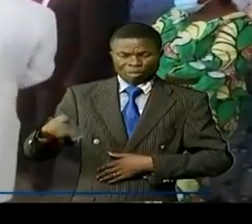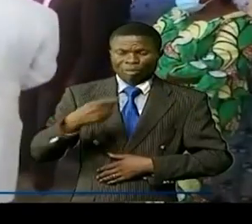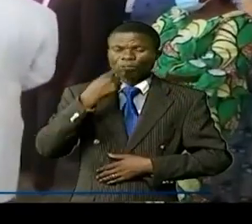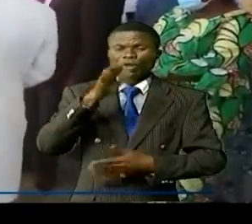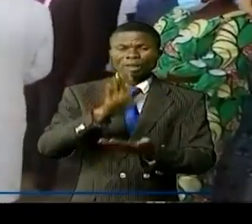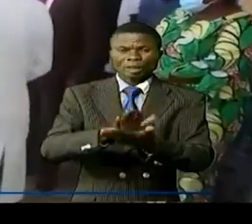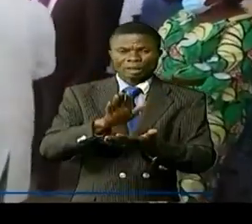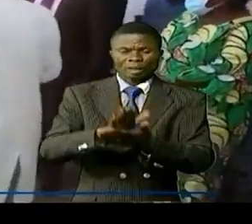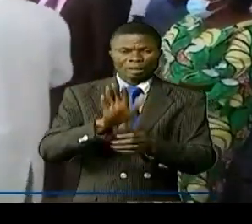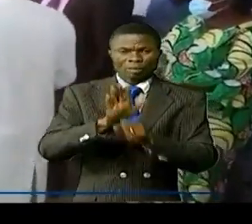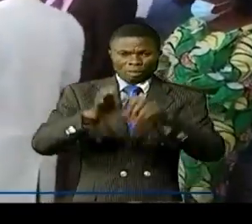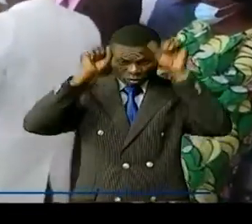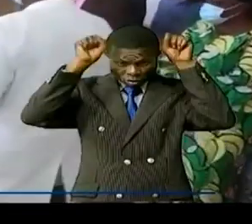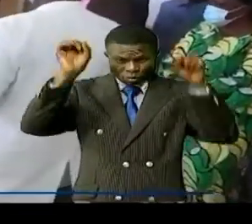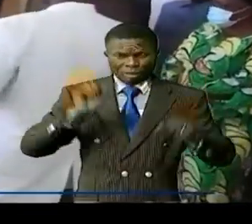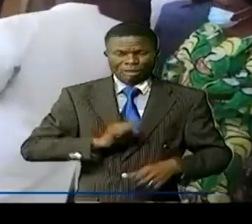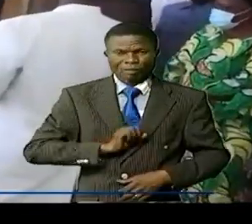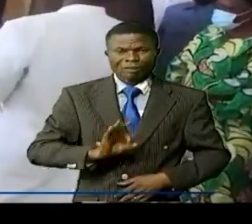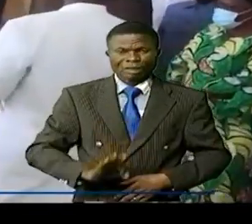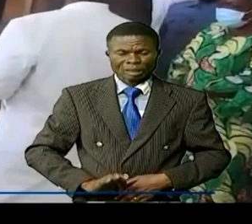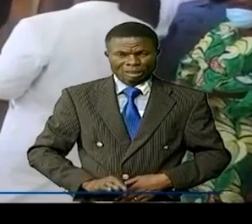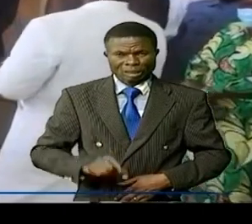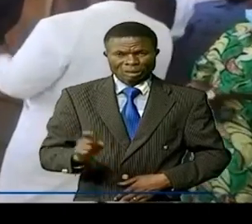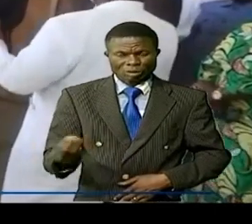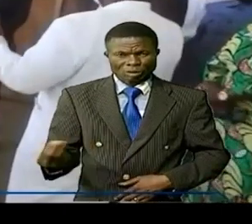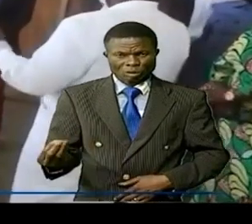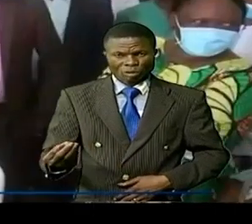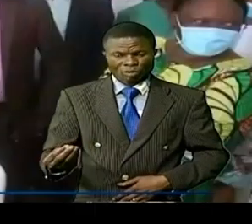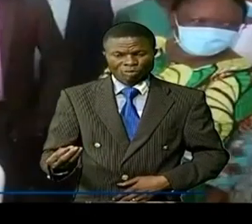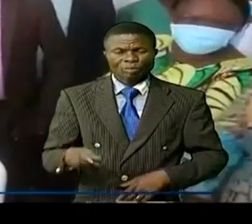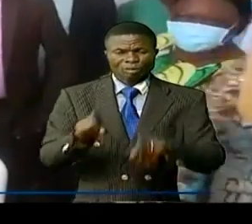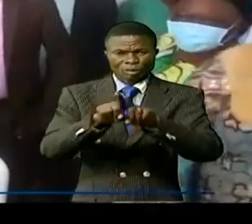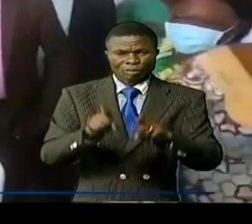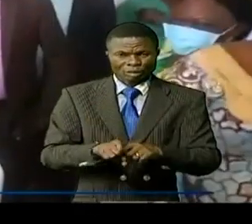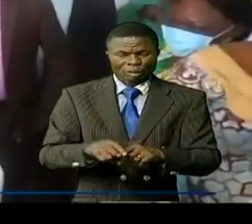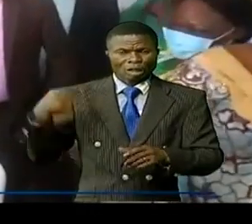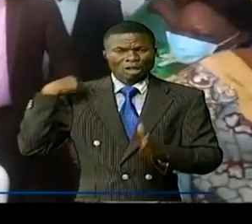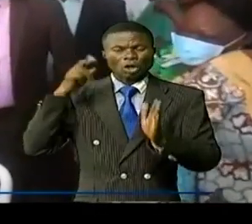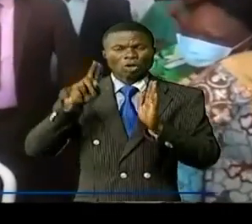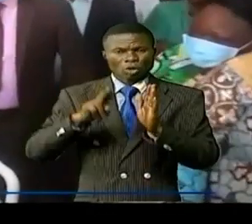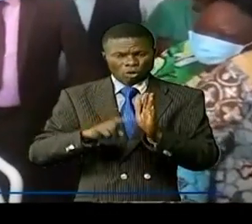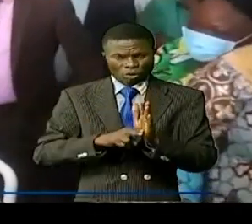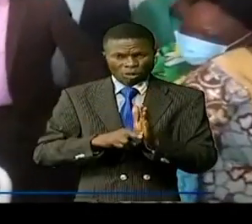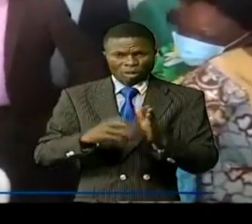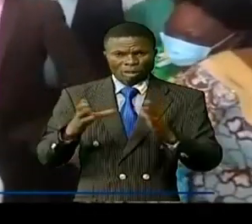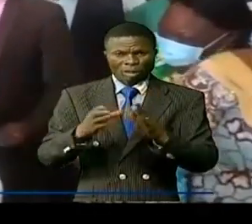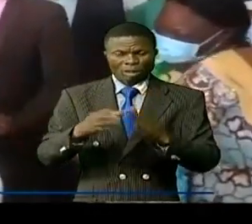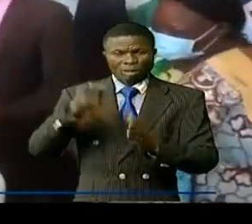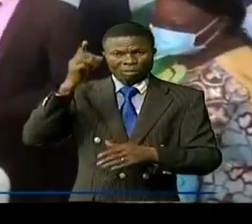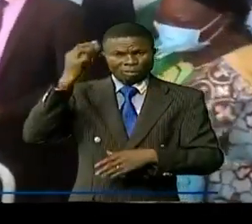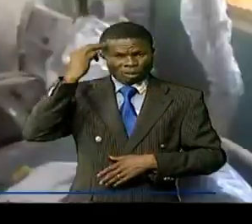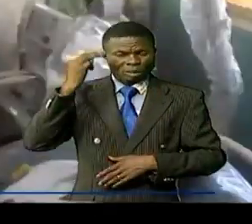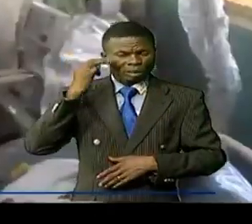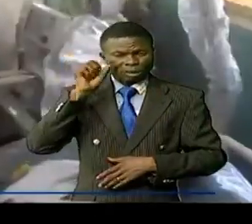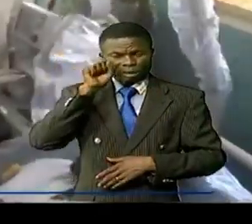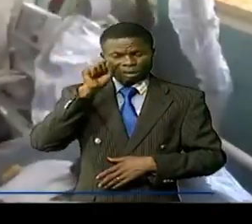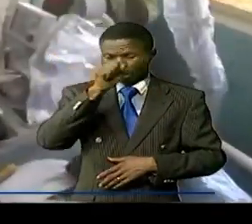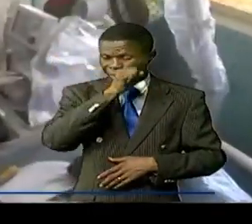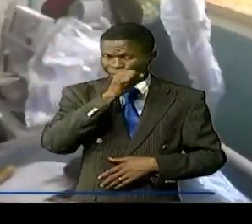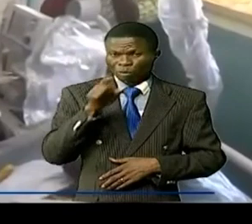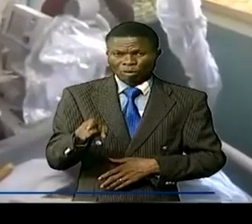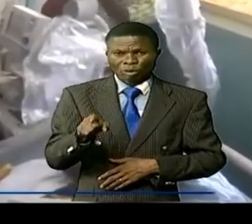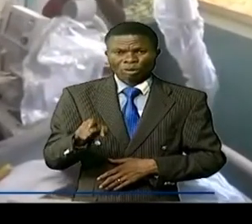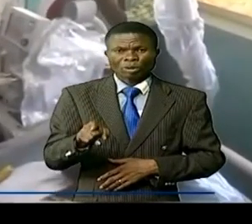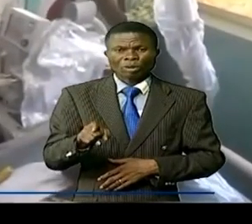président de la République, Félix Antoine Tshisekedi Tshilombo, ainsi que son gouvernement conduit par le Premier ministre Jean-Michel Samalou